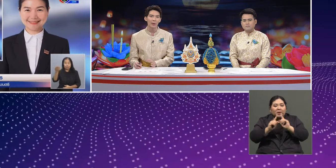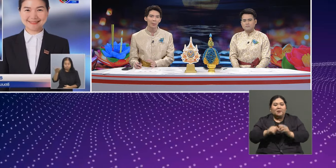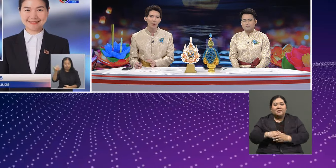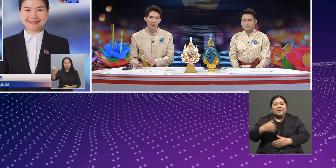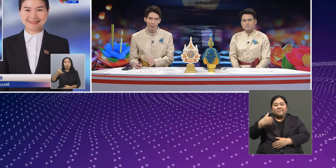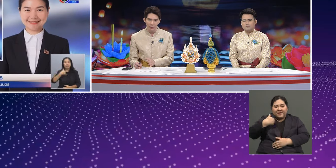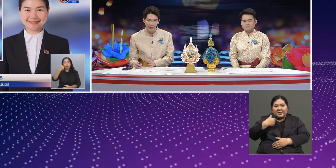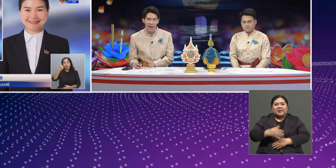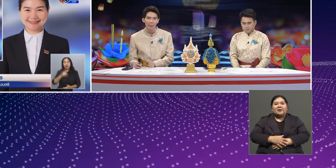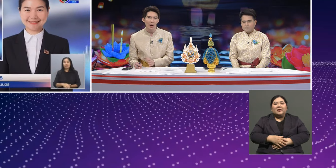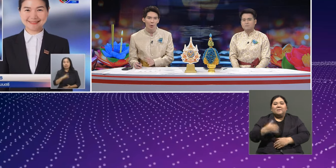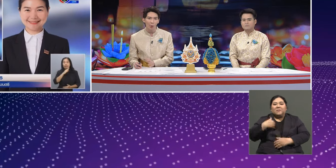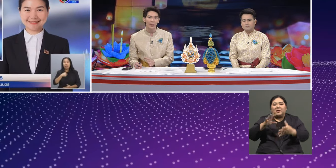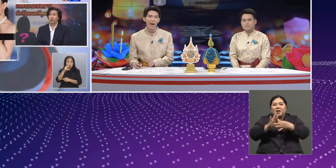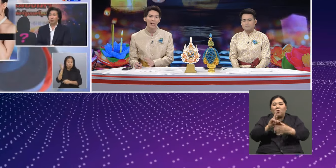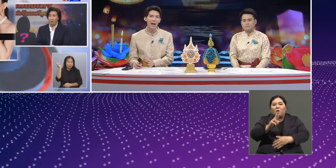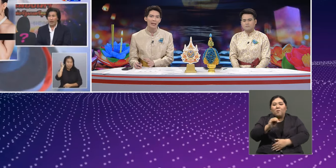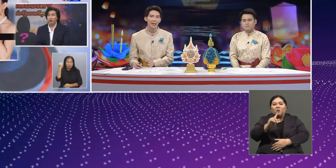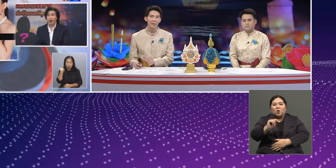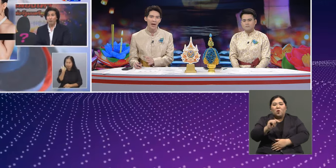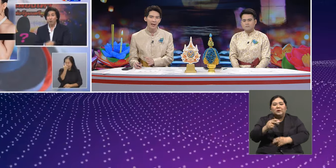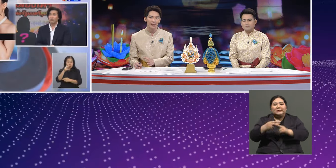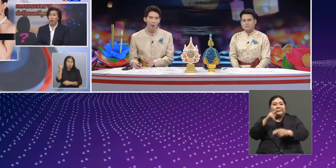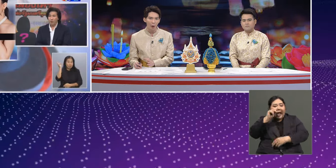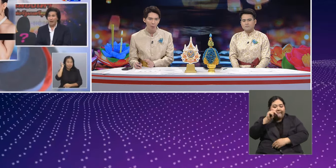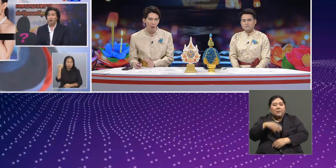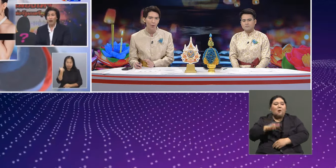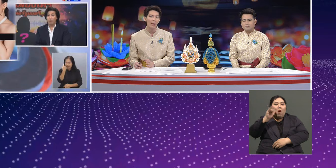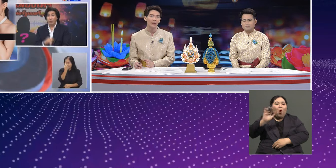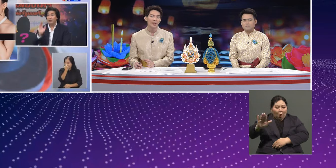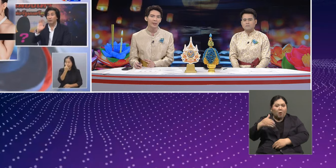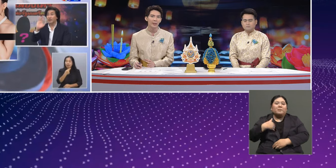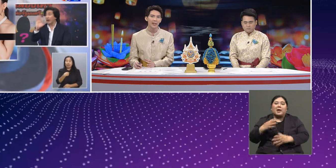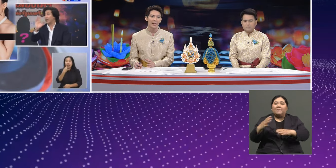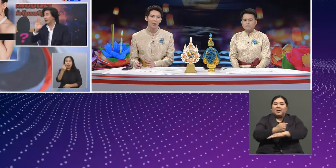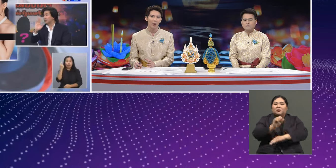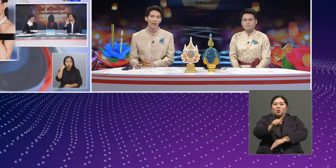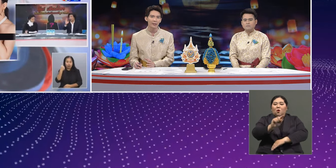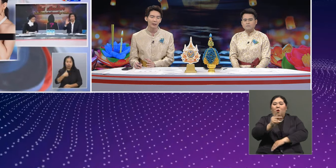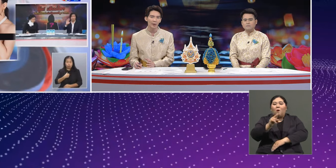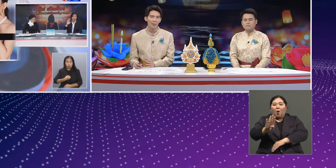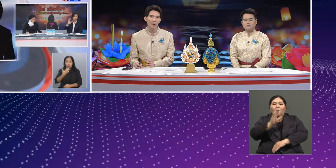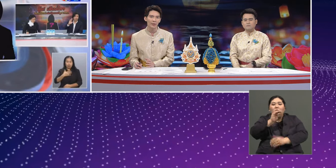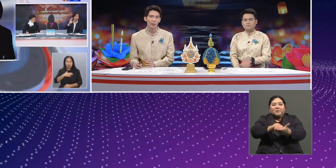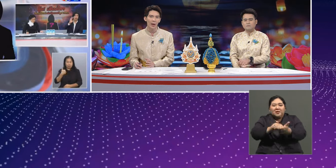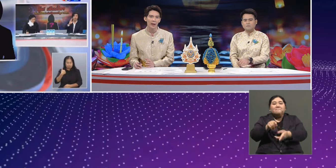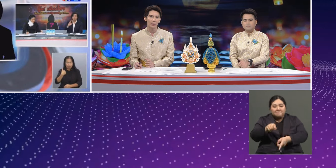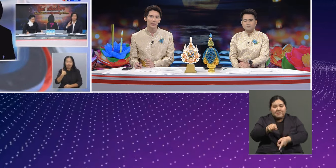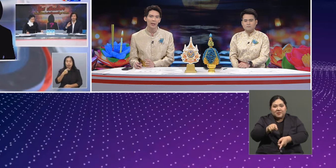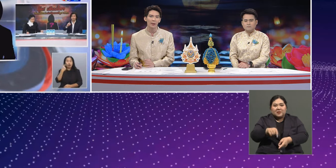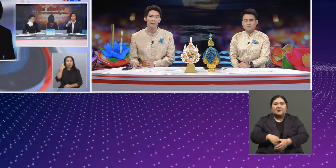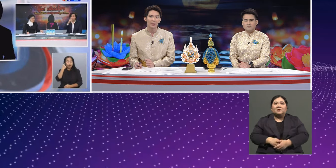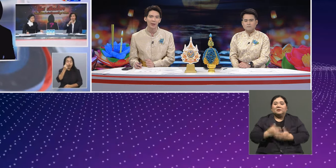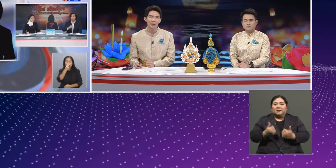น้ำแล้วก็พ่อของรัฐมนตรีน้ำรวมทั้งการใช้อำนาจในสคบด้วยซึ่งทางด้านของนางสาวจิราภรสิททุพ